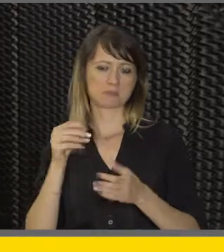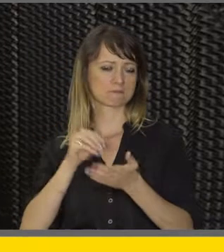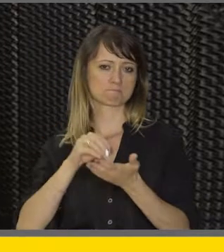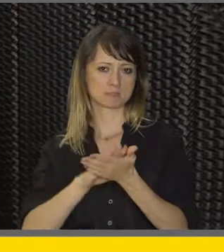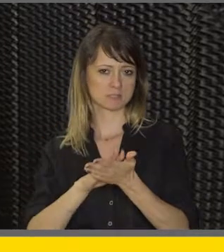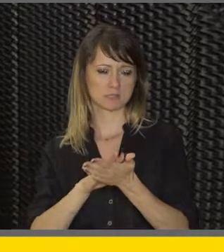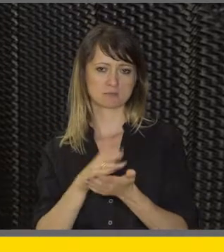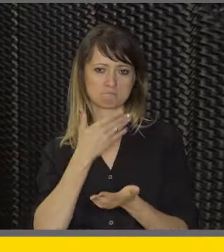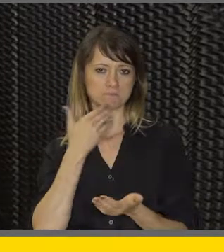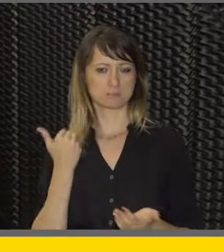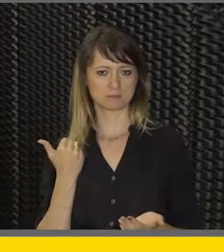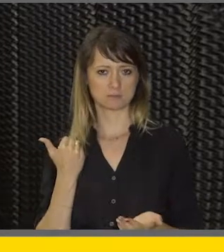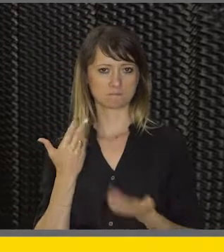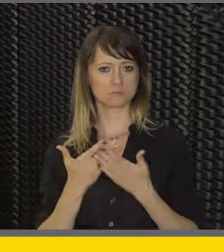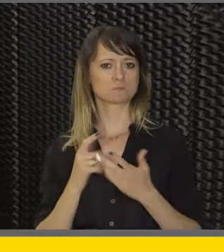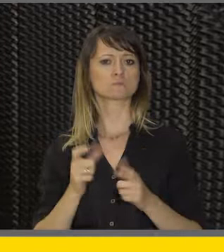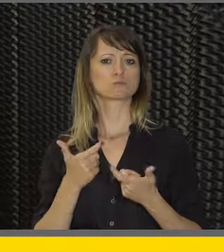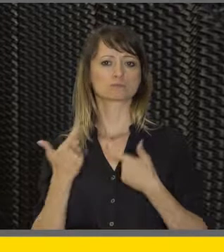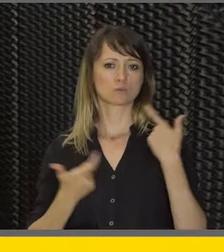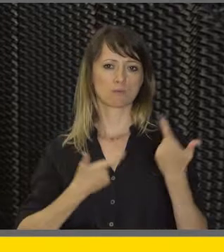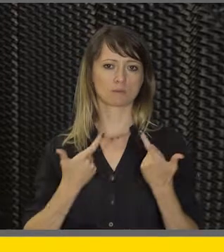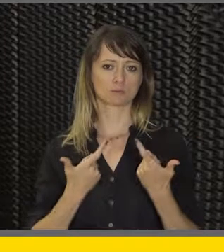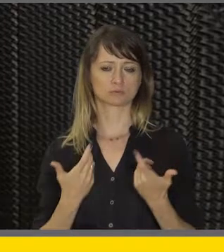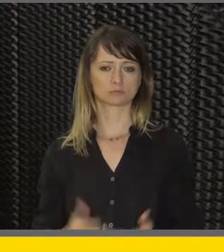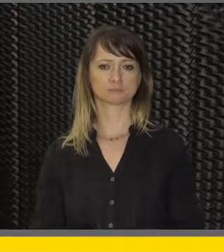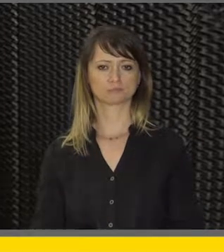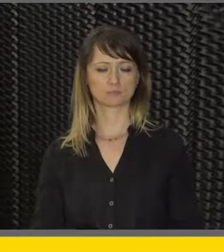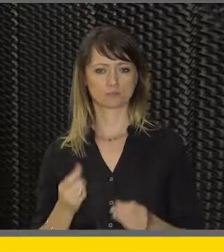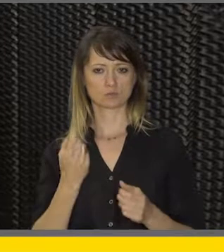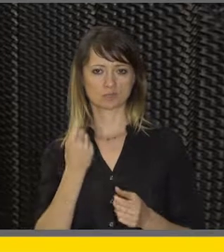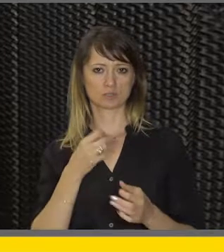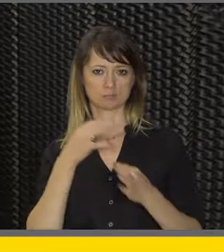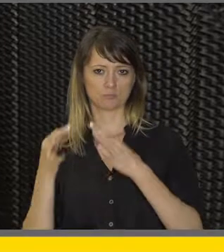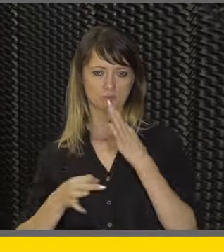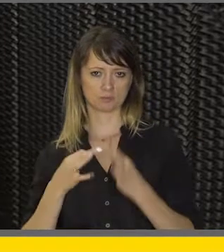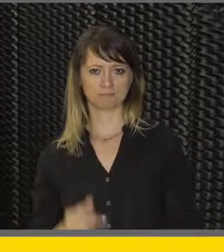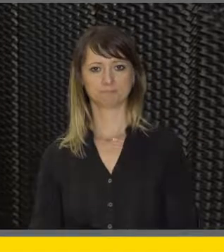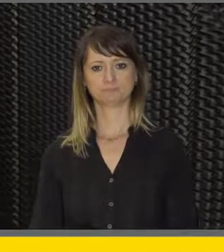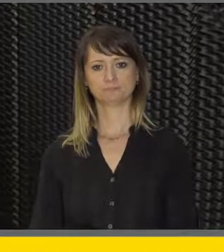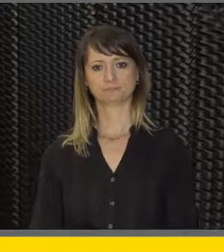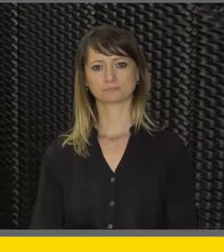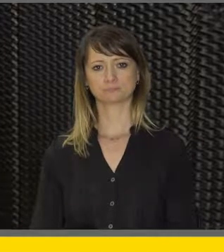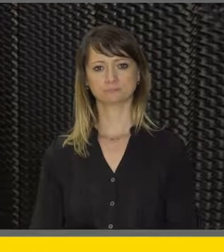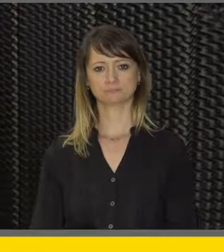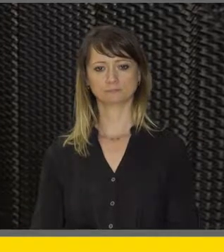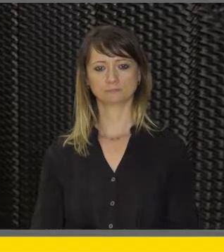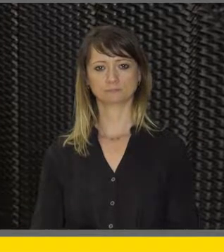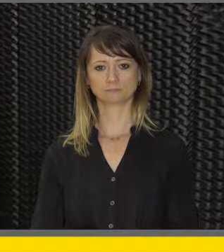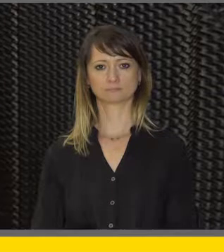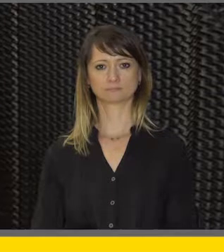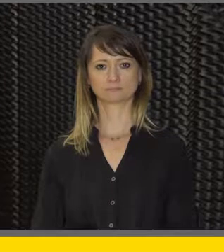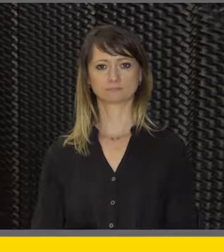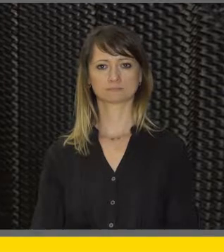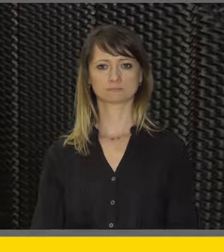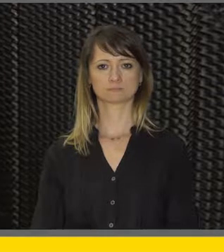są ujęte. No i teraz co z nimi zrobić i jak z nimi sobie poradzić? I to za chwilę. Albo inaczej, nie za